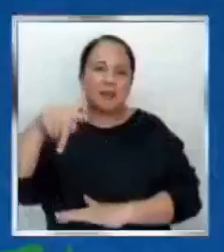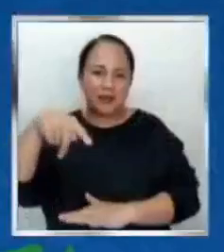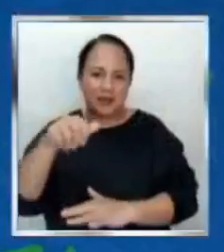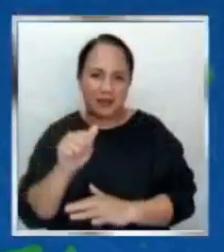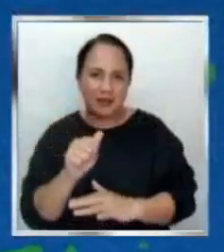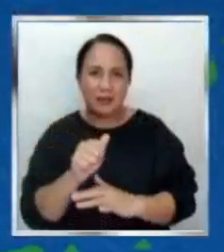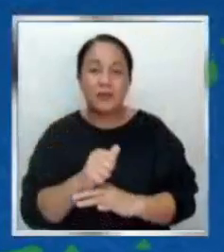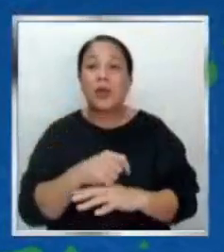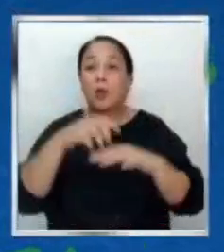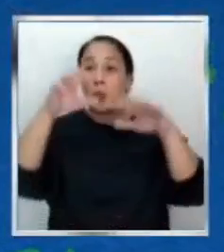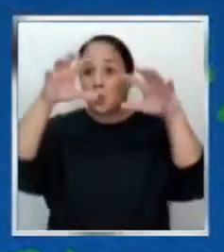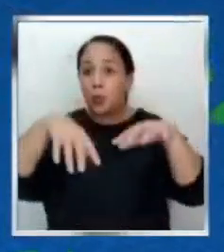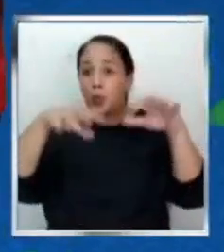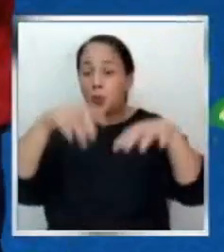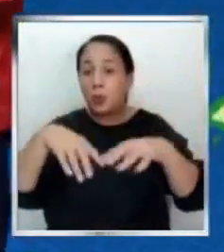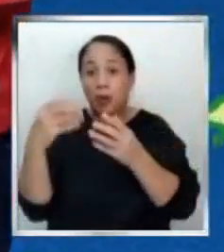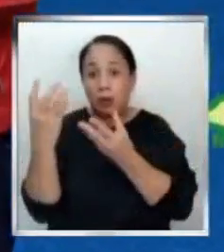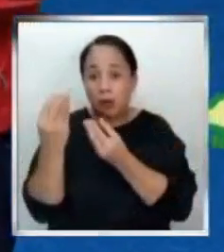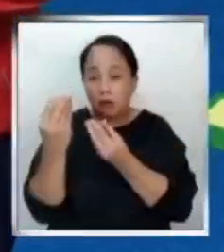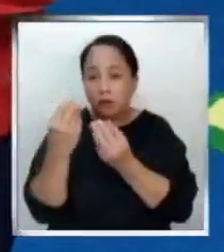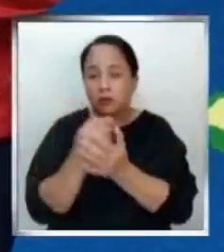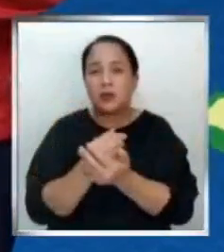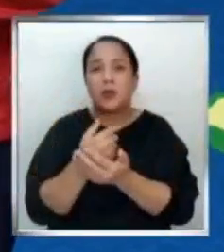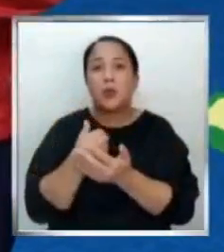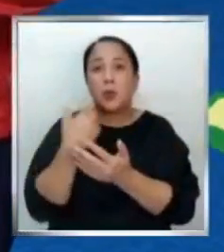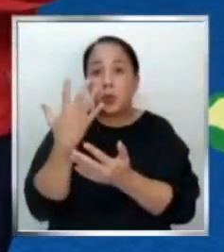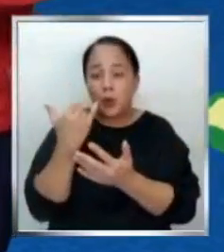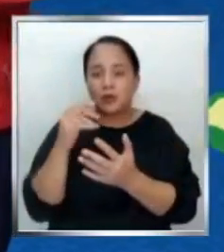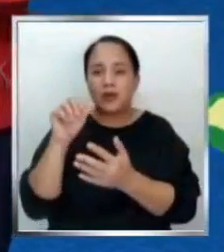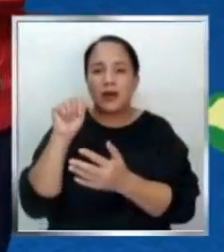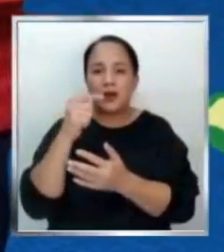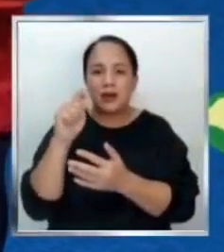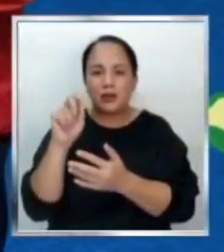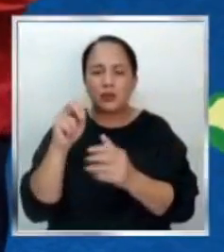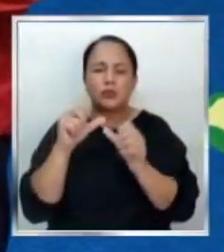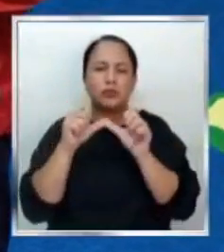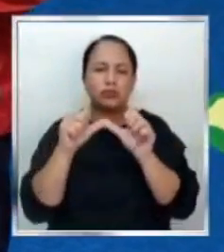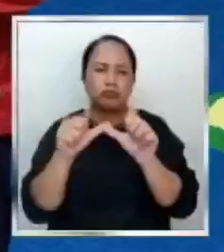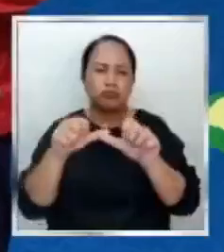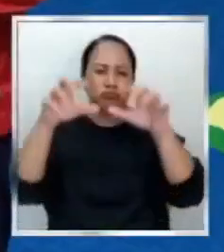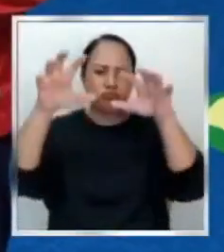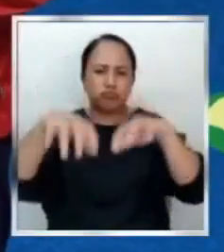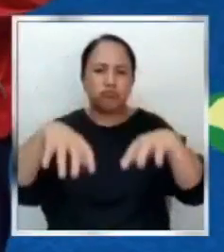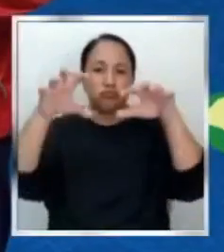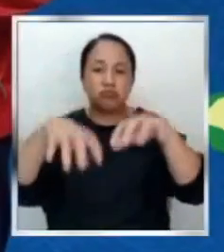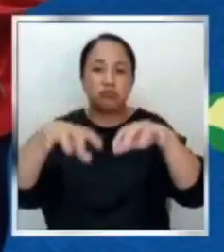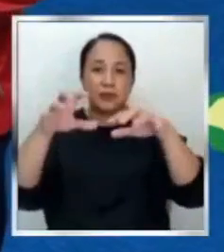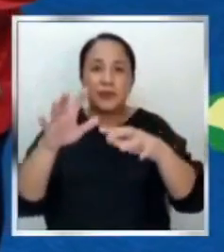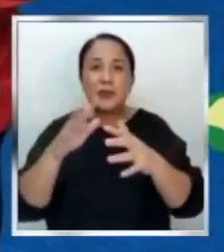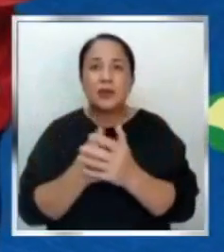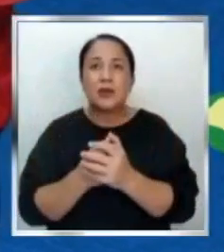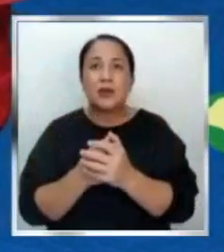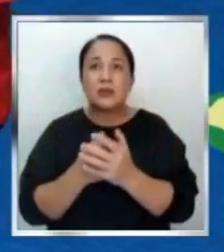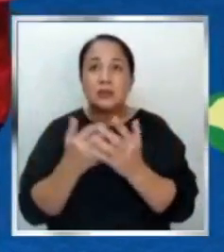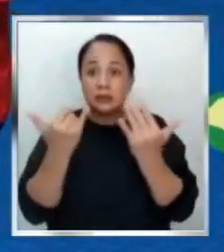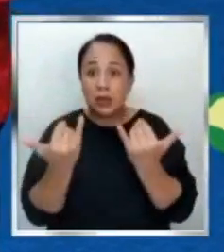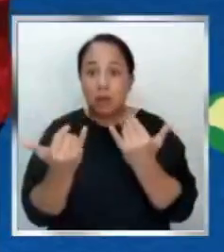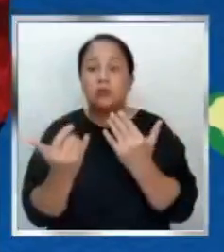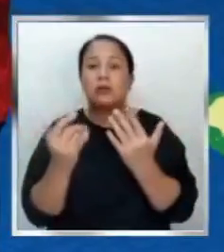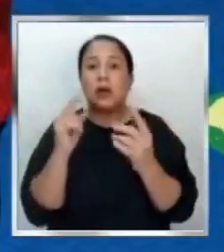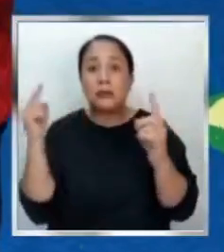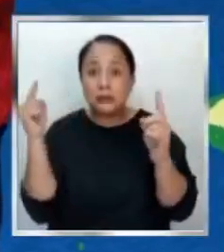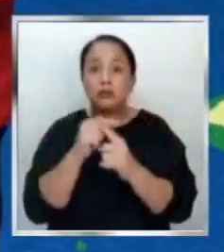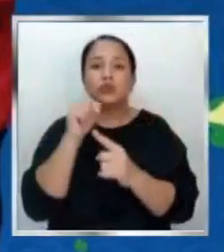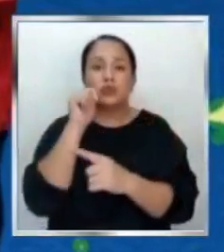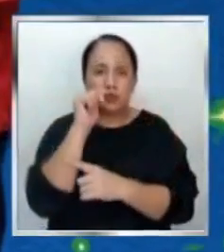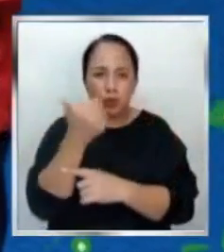forecast ng Metro Weather, dahil sa bagyong Agaton, magtutuloy-tuloy po yung mga pag-ulan na yan mula ngayong magdamag hanggang bukas dyan sa